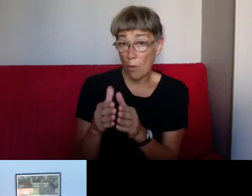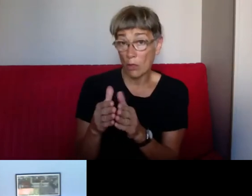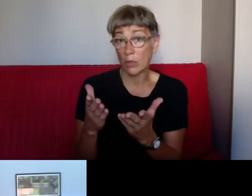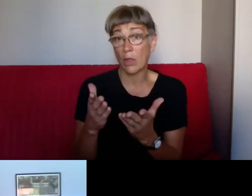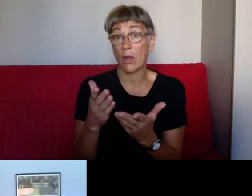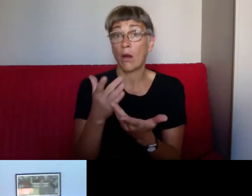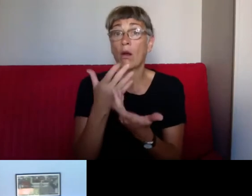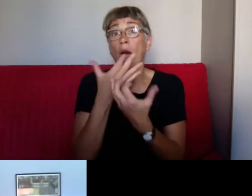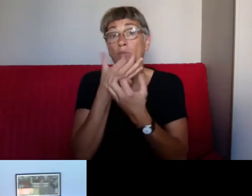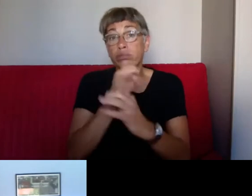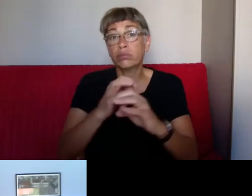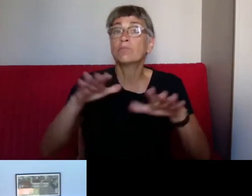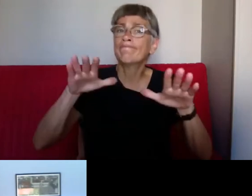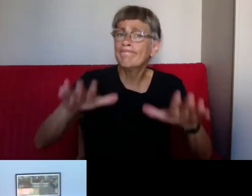we